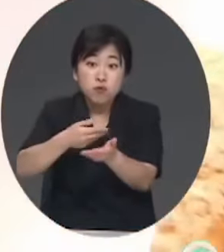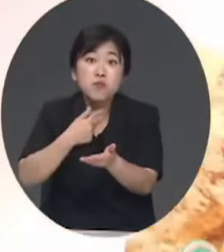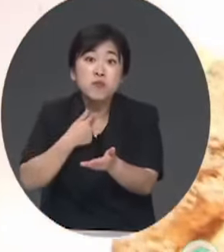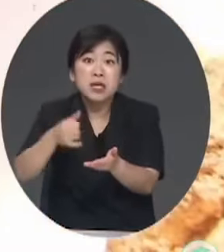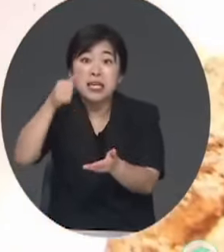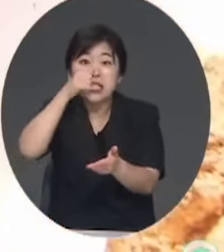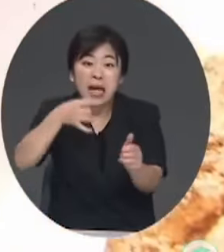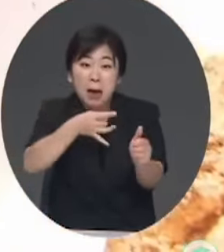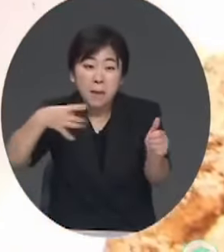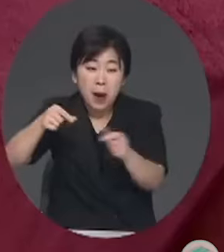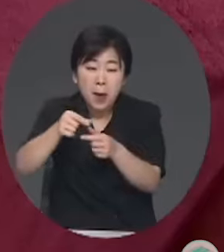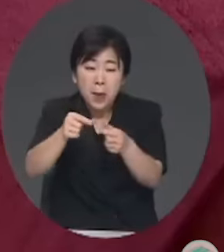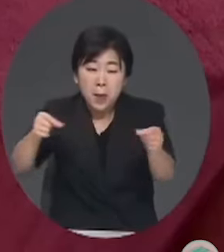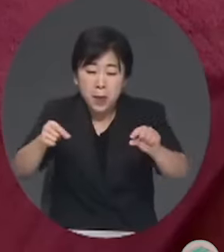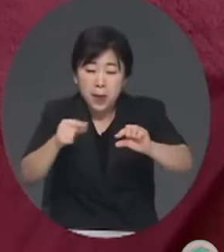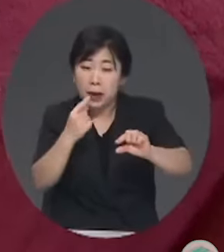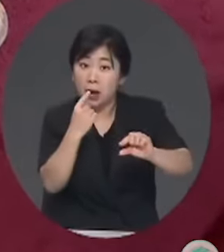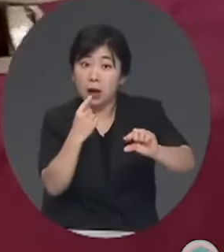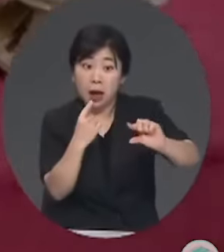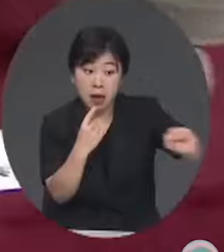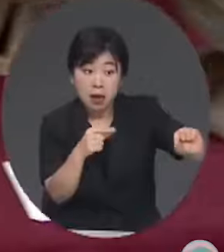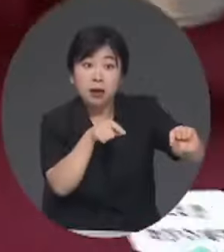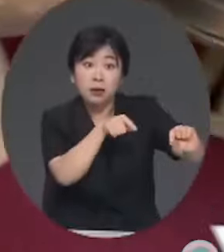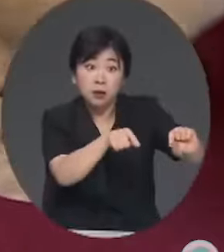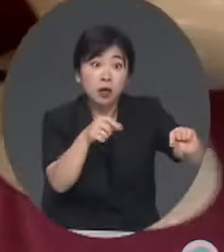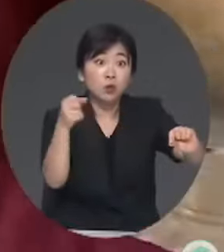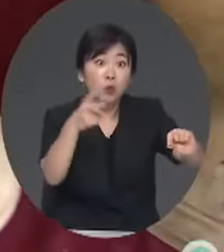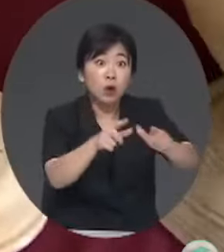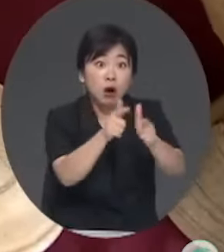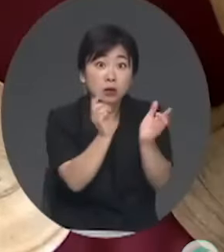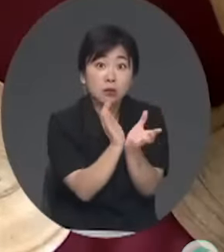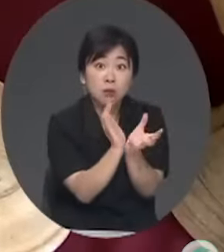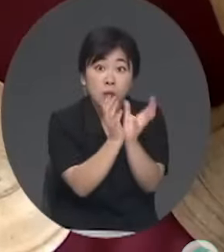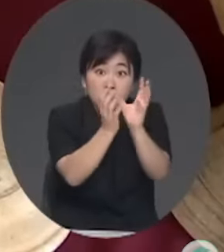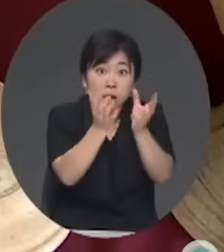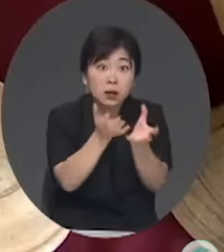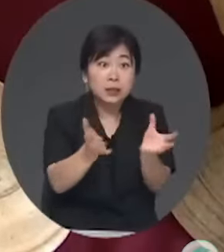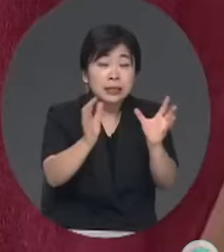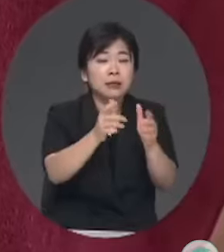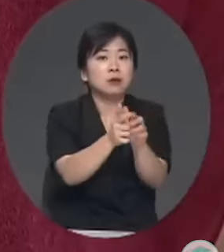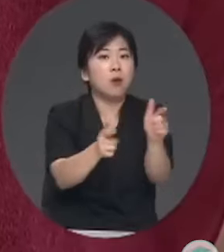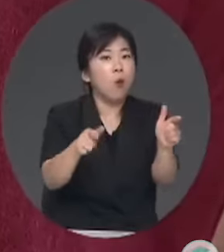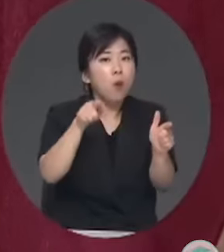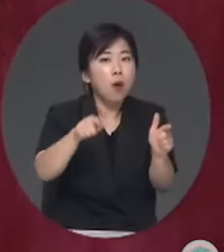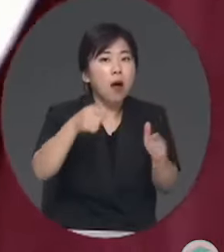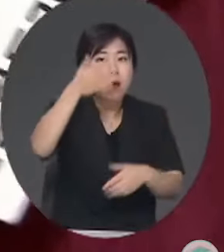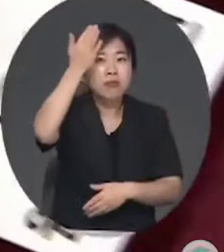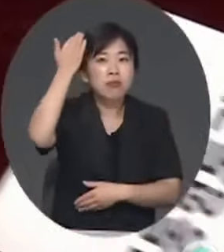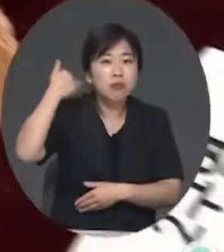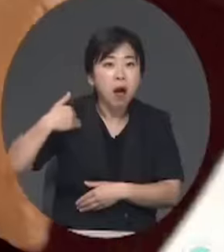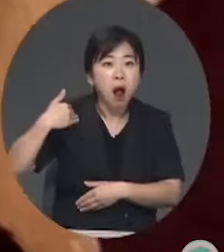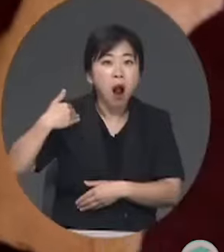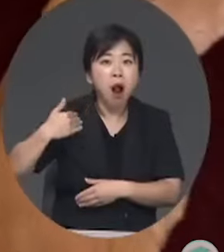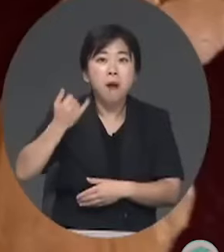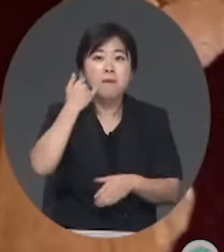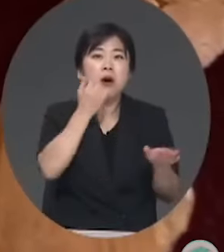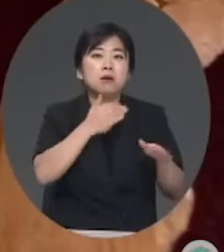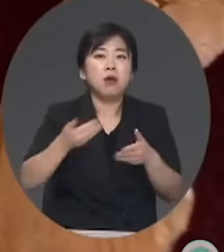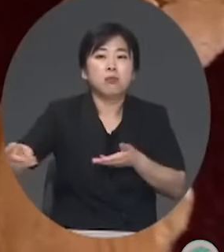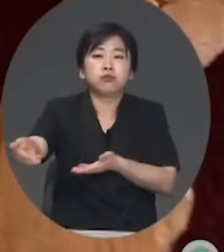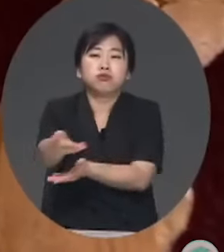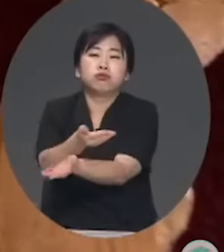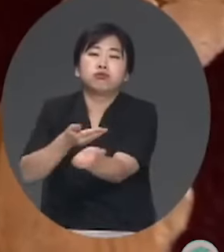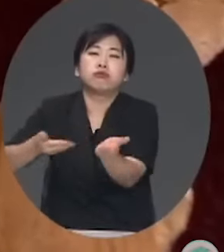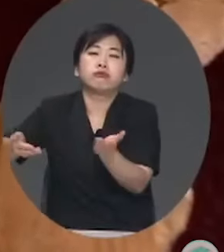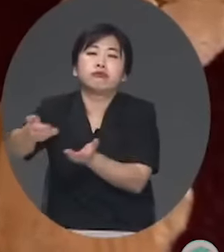관정, 소가야와 통일신라의 토기들은 백제, 소가야 외의 해상 무역이 존재했음을 짐작해